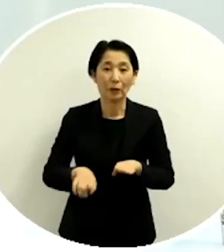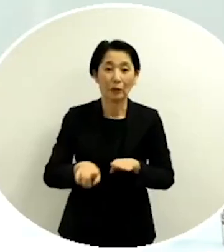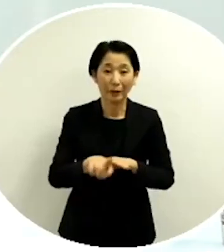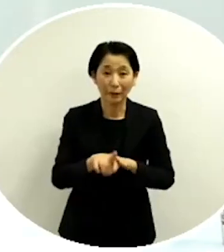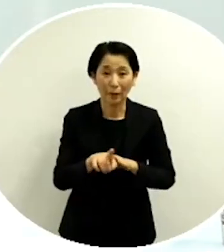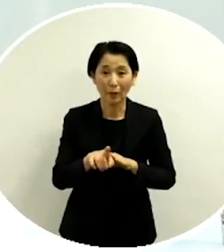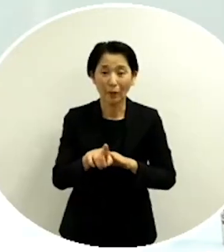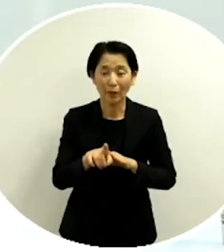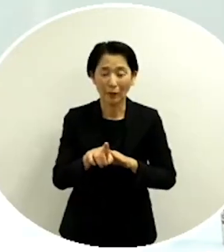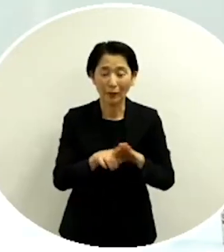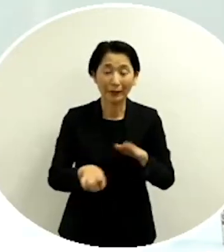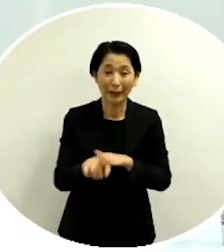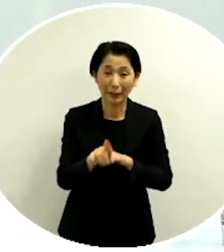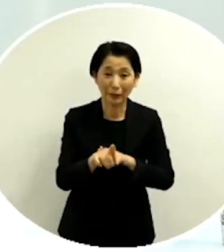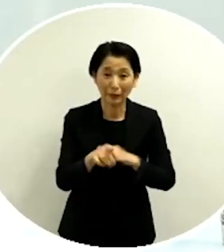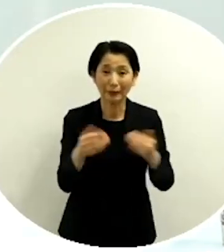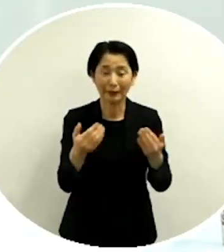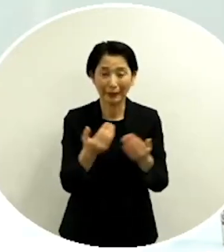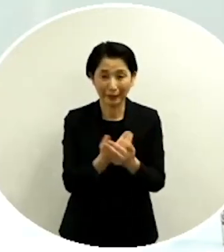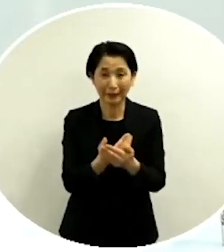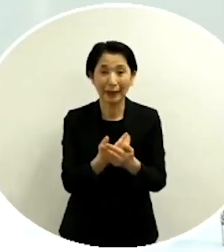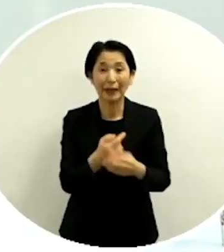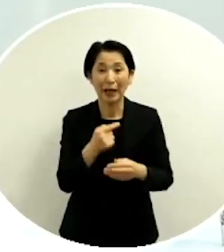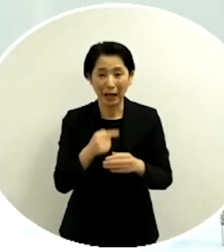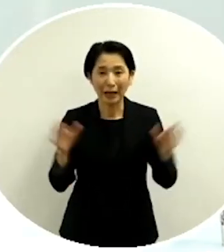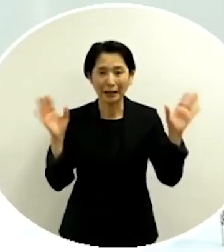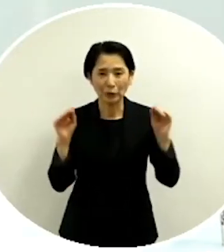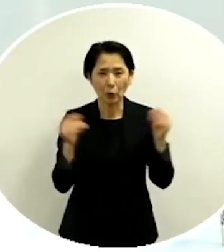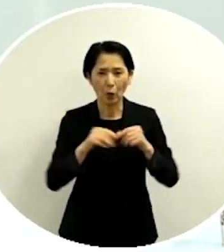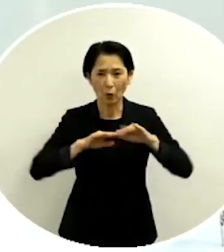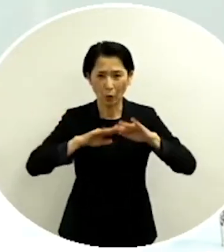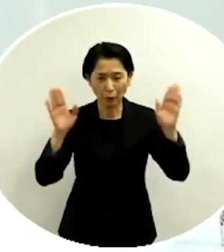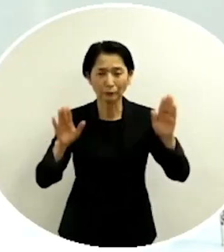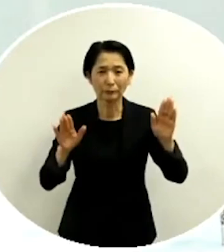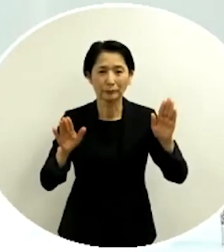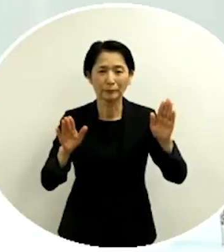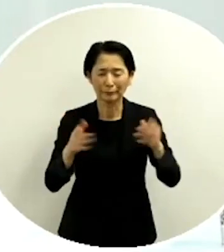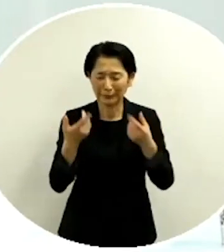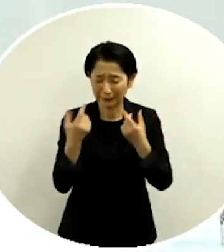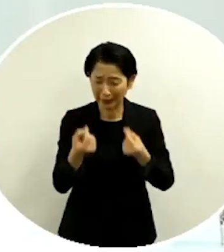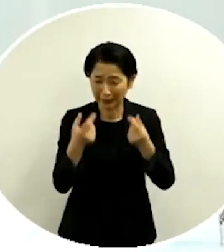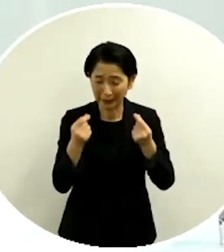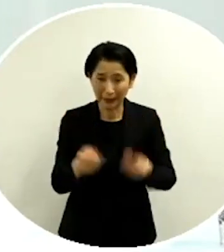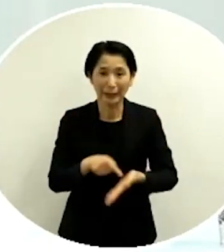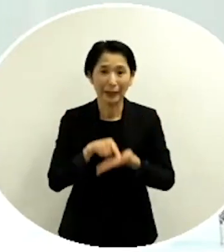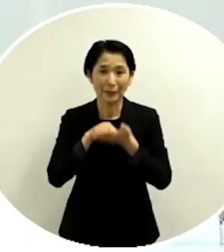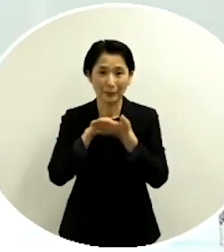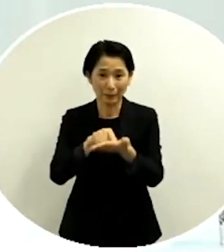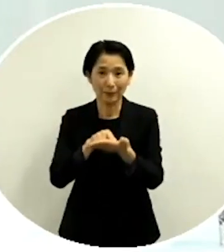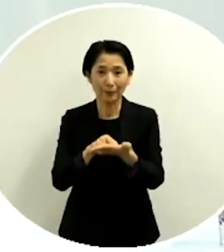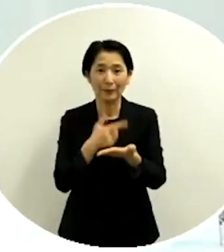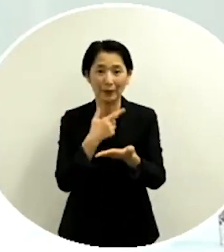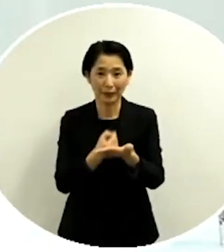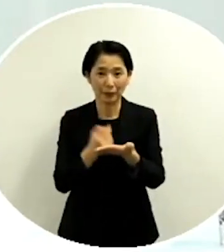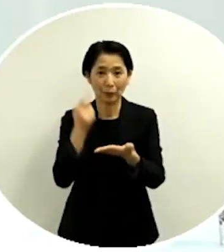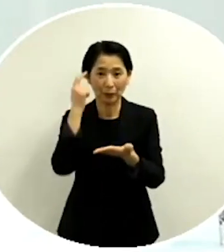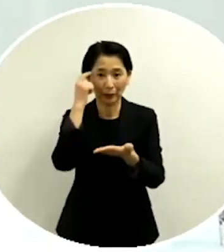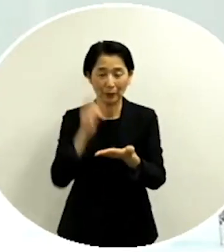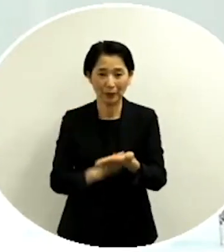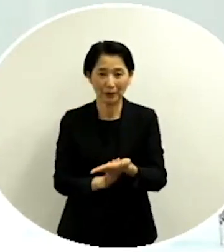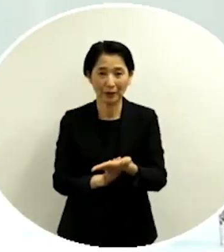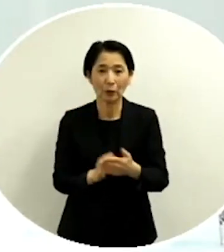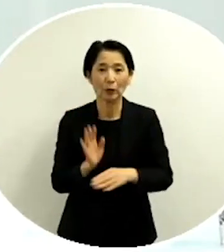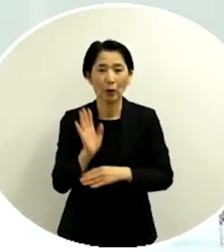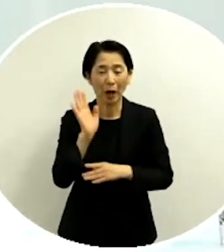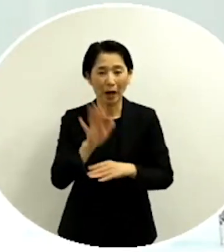にすることそして情報を共有できるような体制をつくることそれを徹底してやっていきたいというふうに思っていますあの